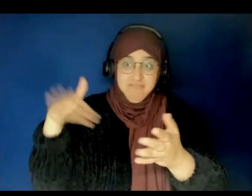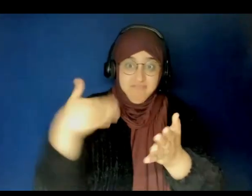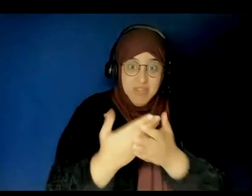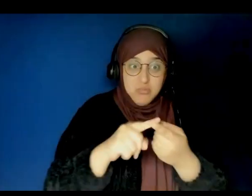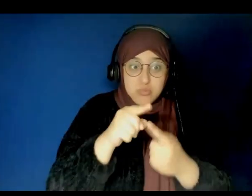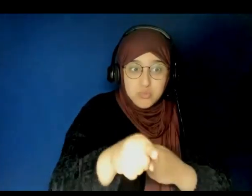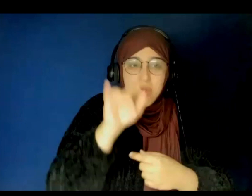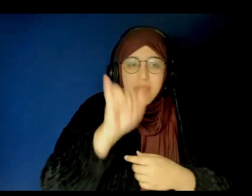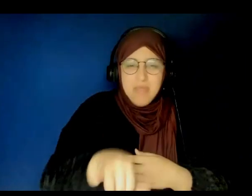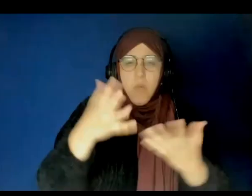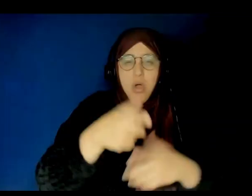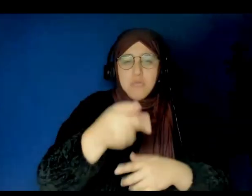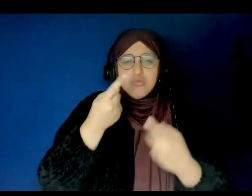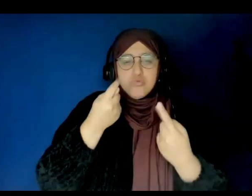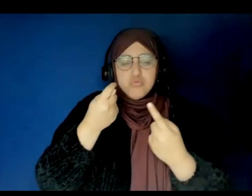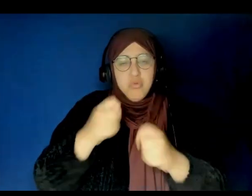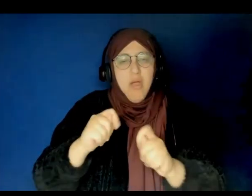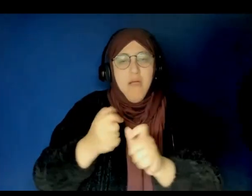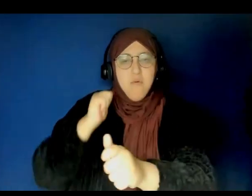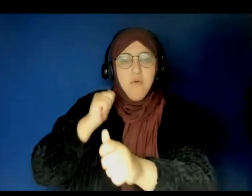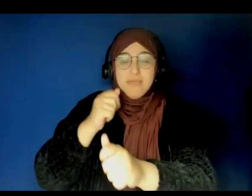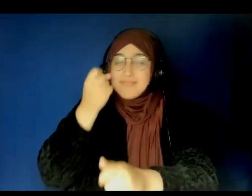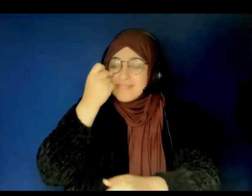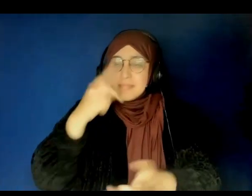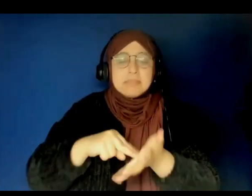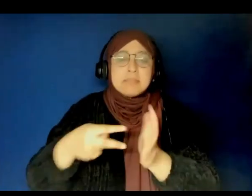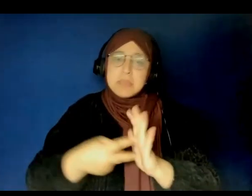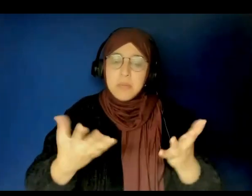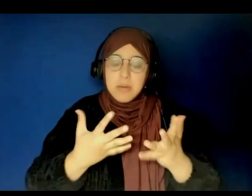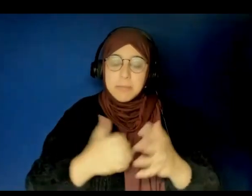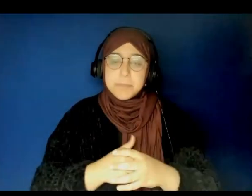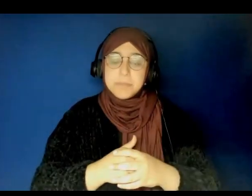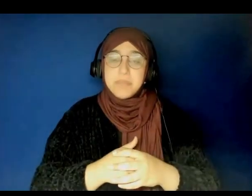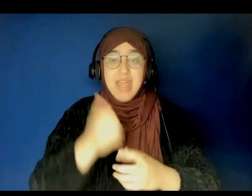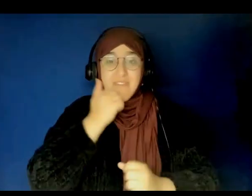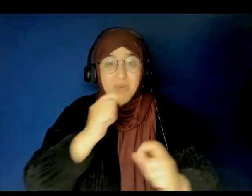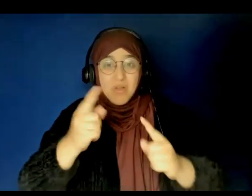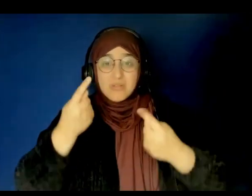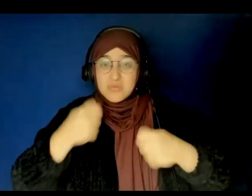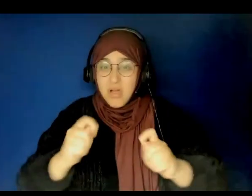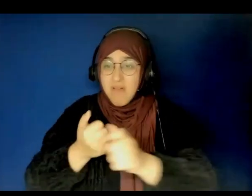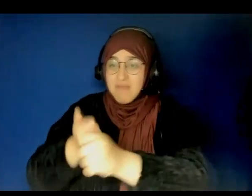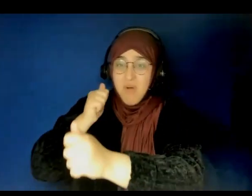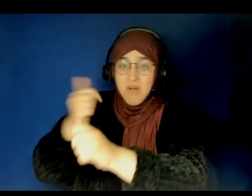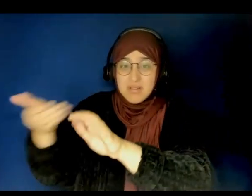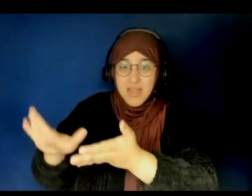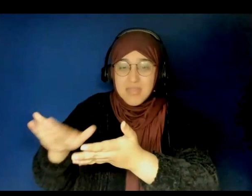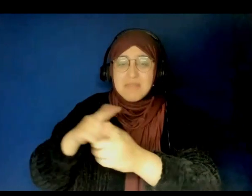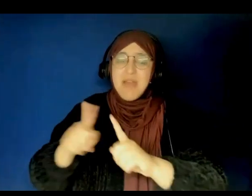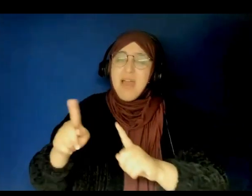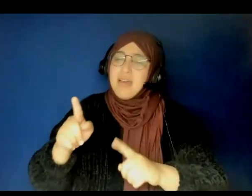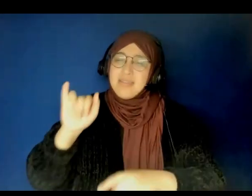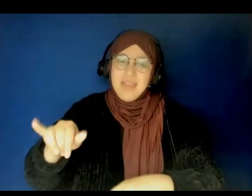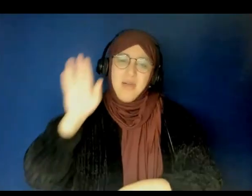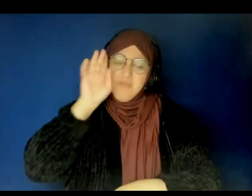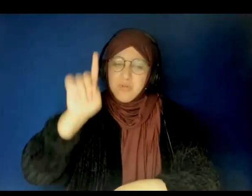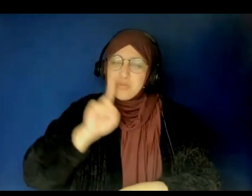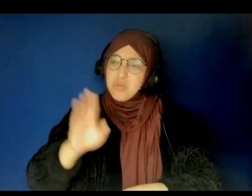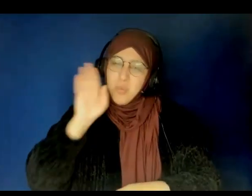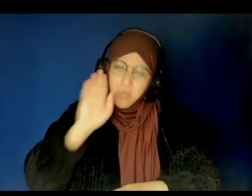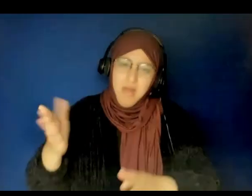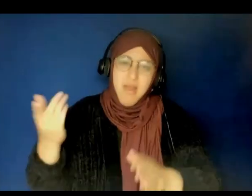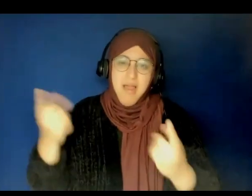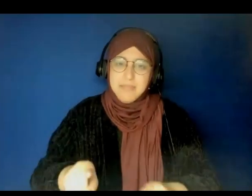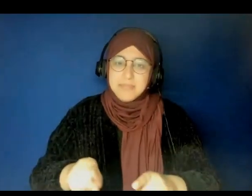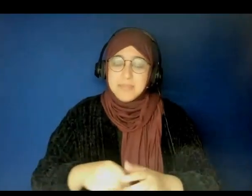might try to avoid death, but it is an inevitability that will, as the Prophet ﷺ